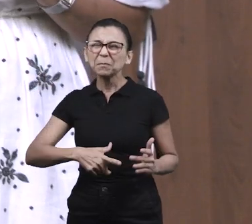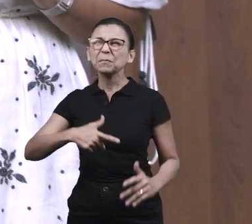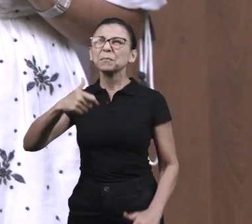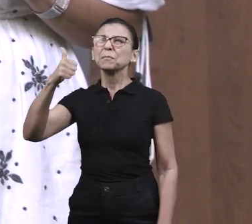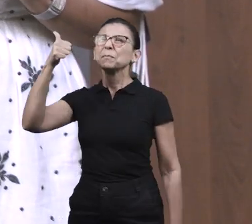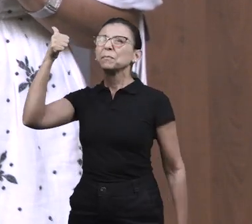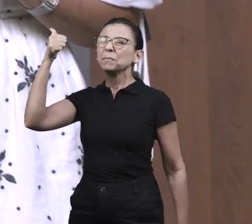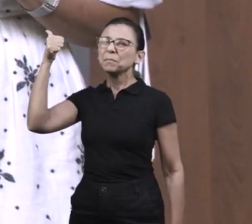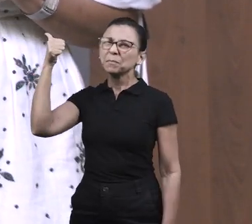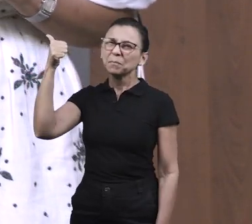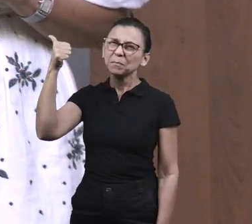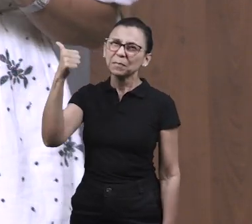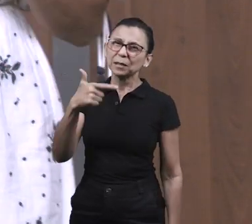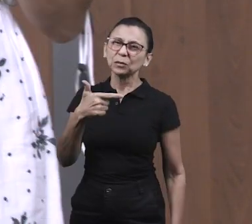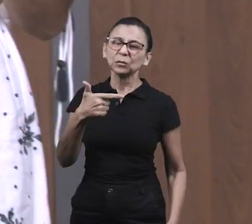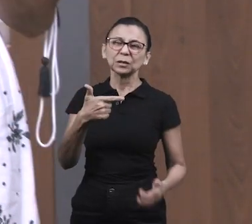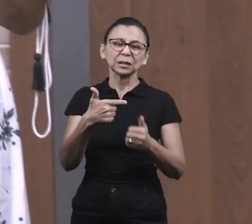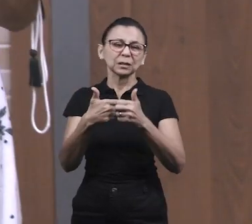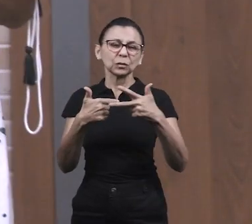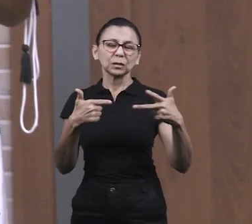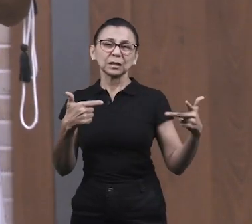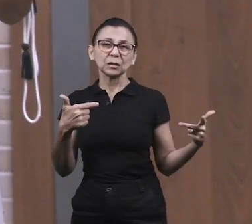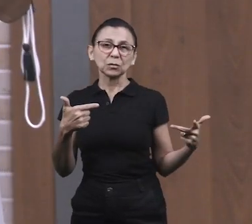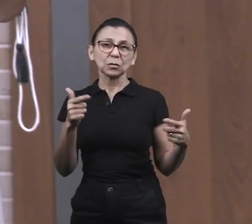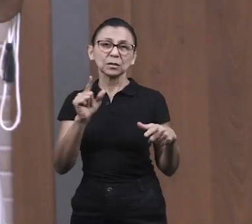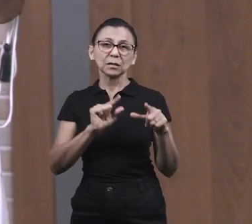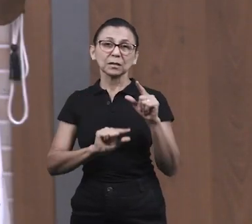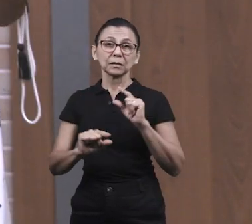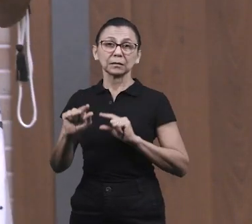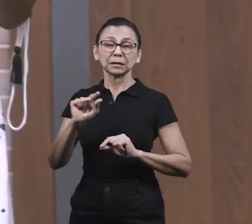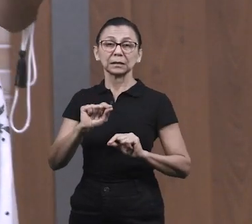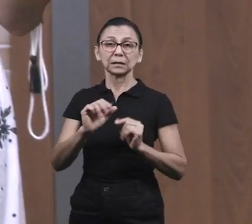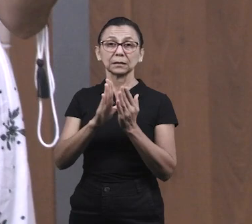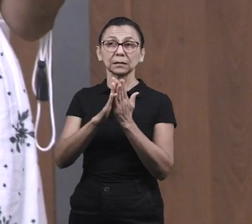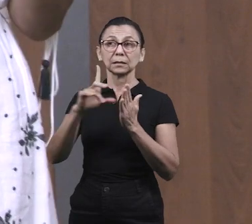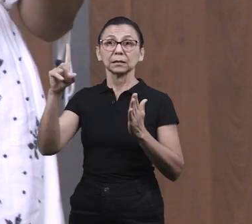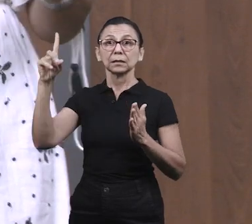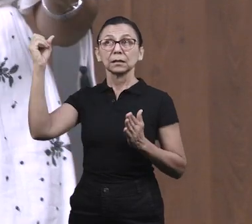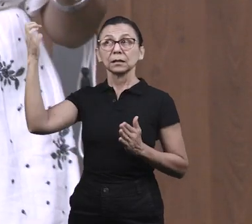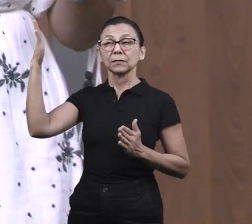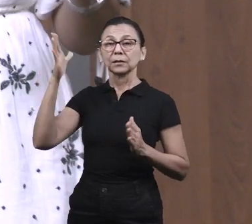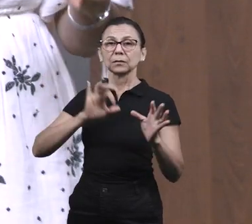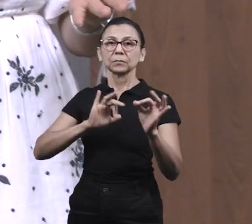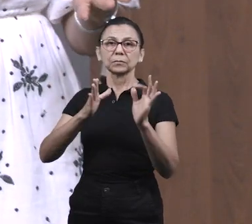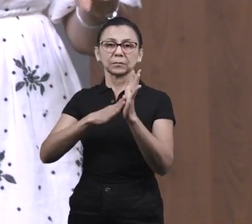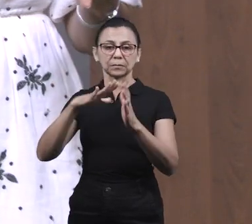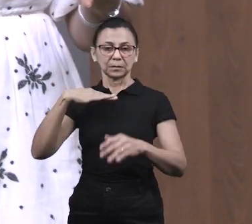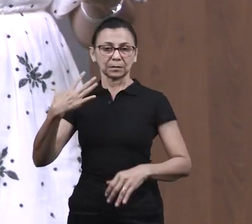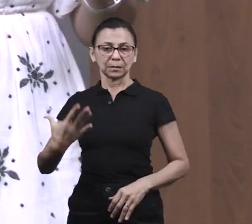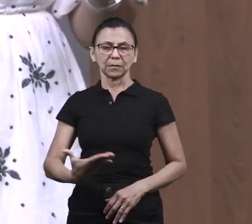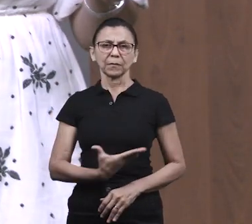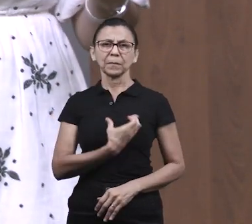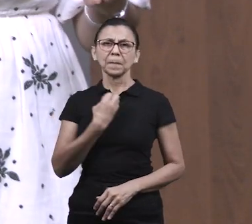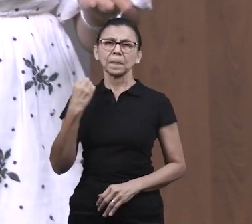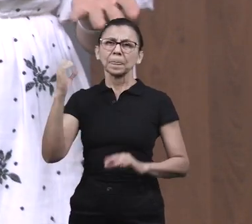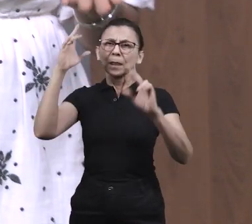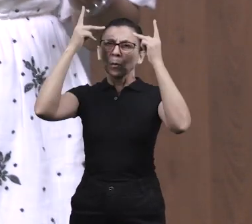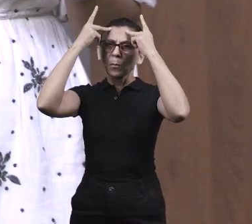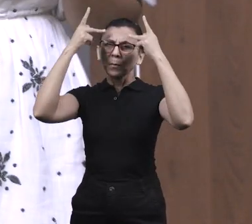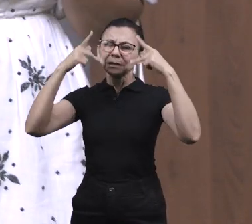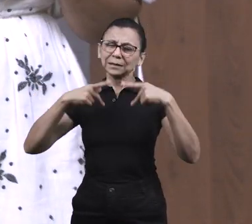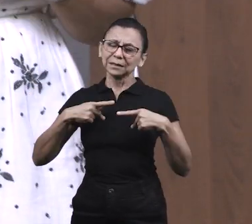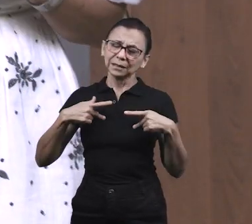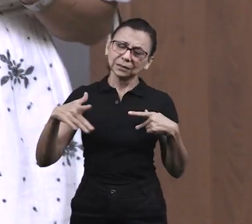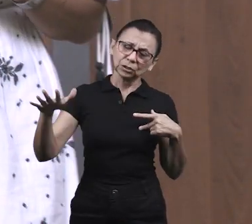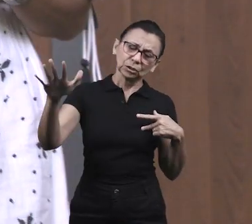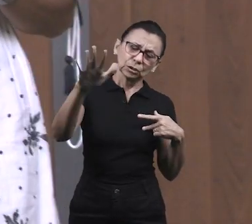jamais, ce qui est le plus important, c'est qu'elle révèle le projet de salut pour l'homme.